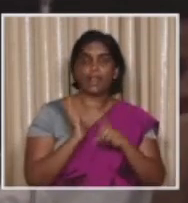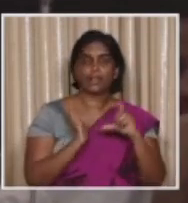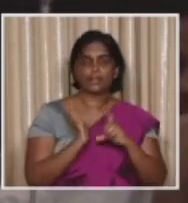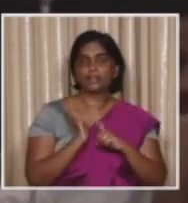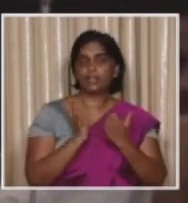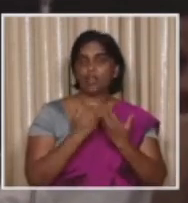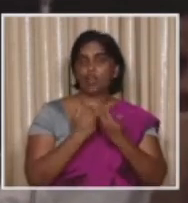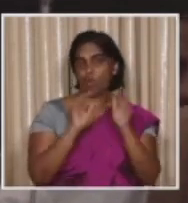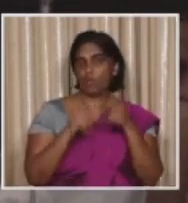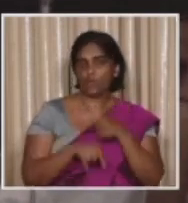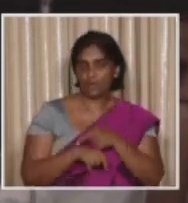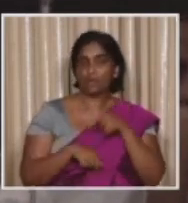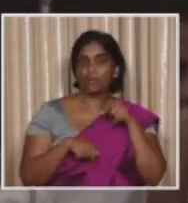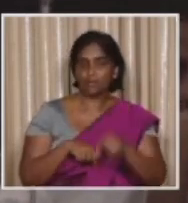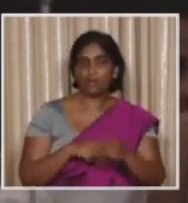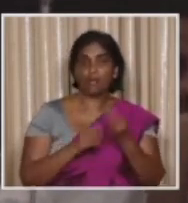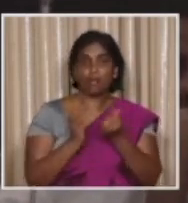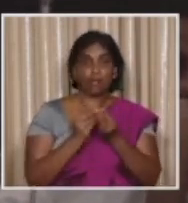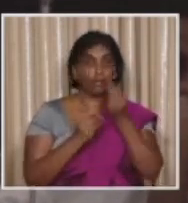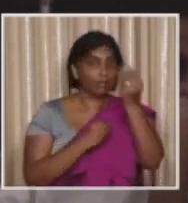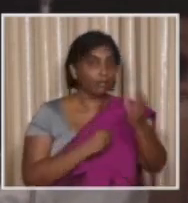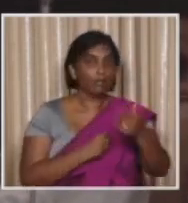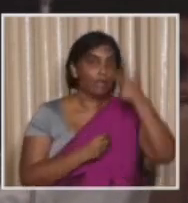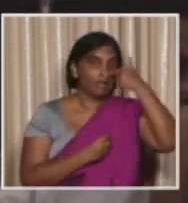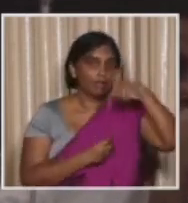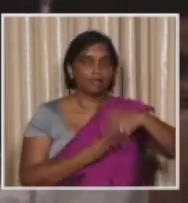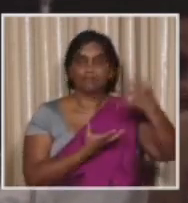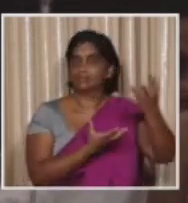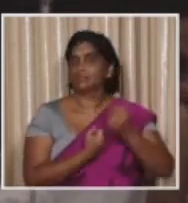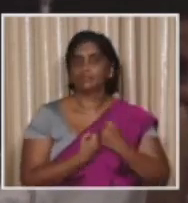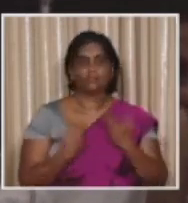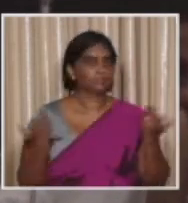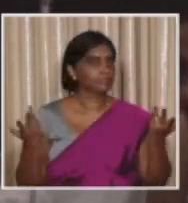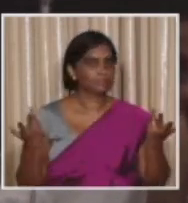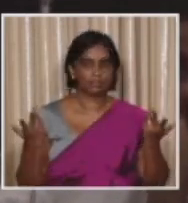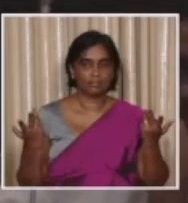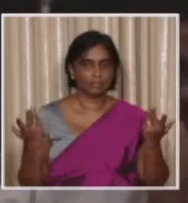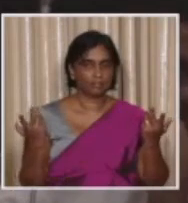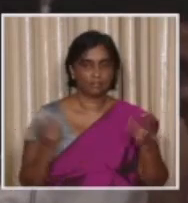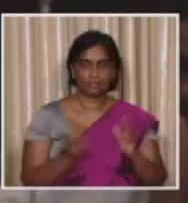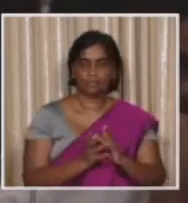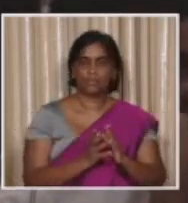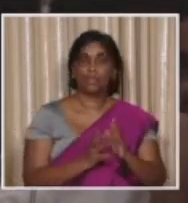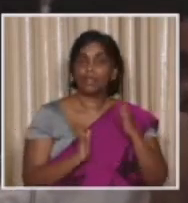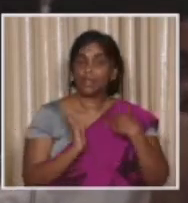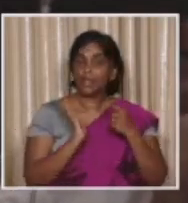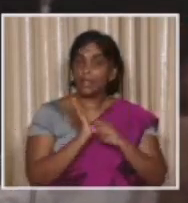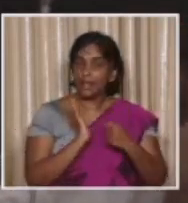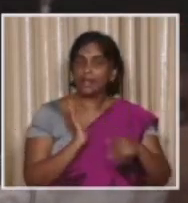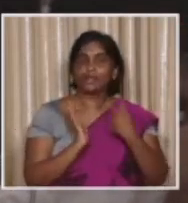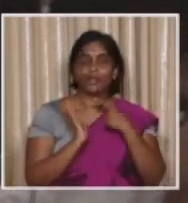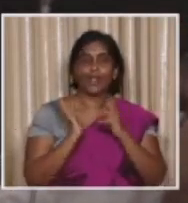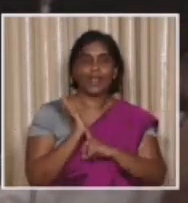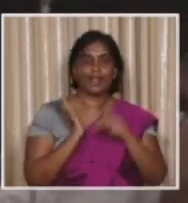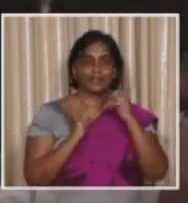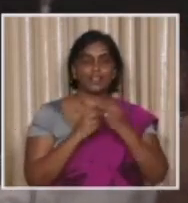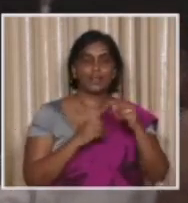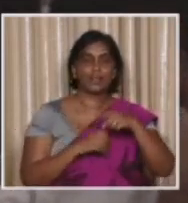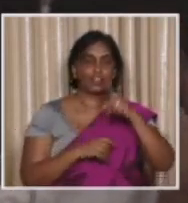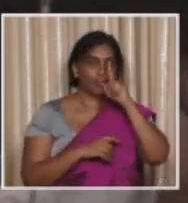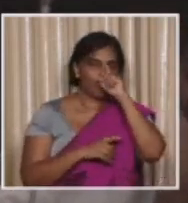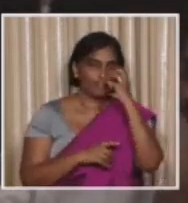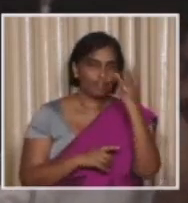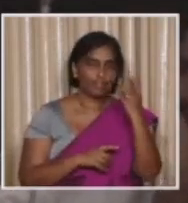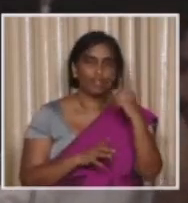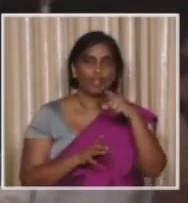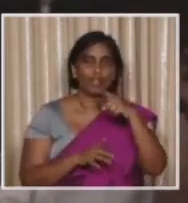කරලා අපි අත්පිට මුදල් දීලා කවදක්වත් ඉන්ධන අරගෙන නැහැ. අපි ණයවර ලිපි විවෘත කළා දින 90ක් ලැබෙනවා,